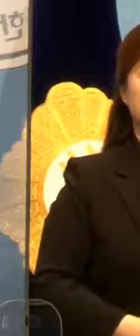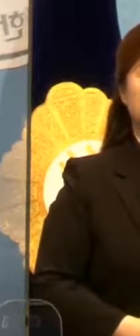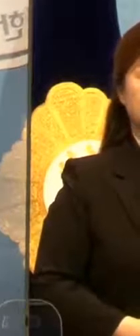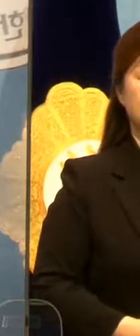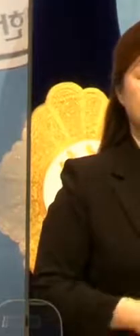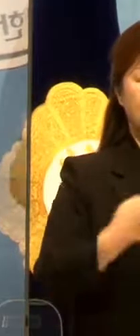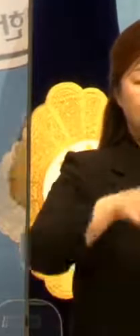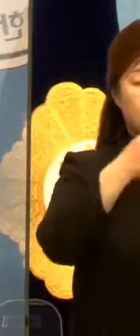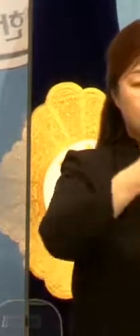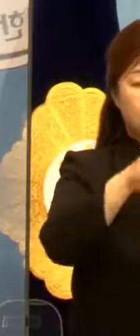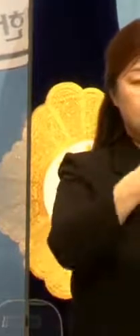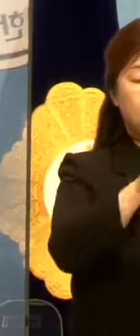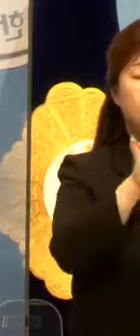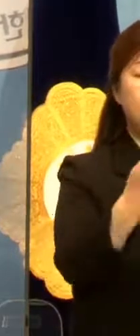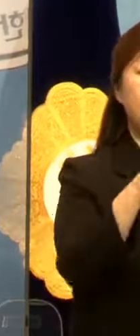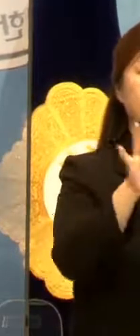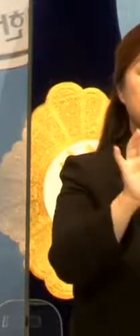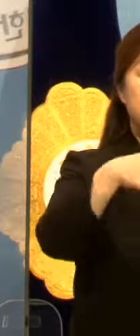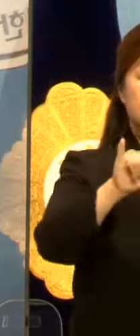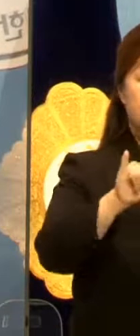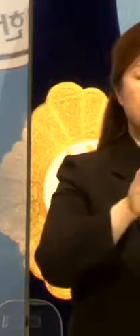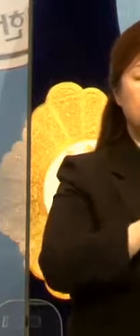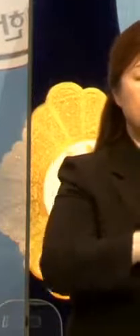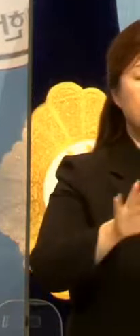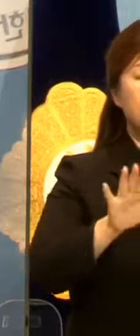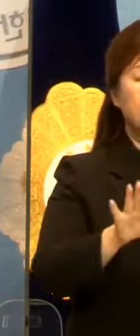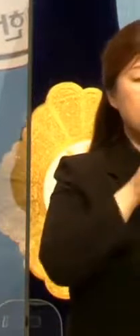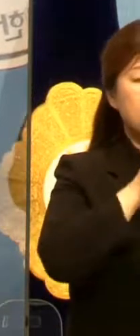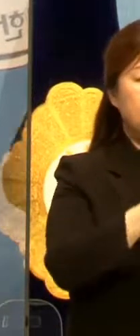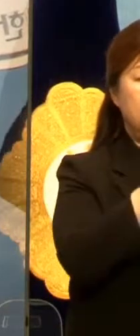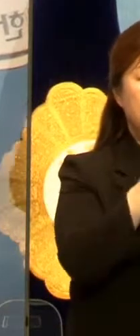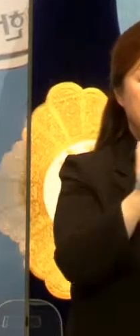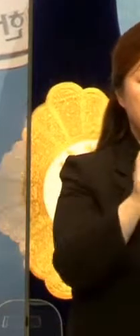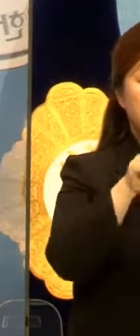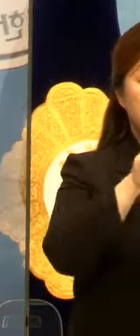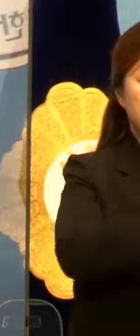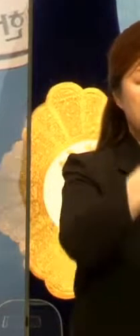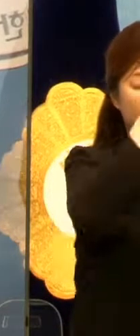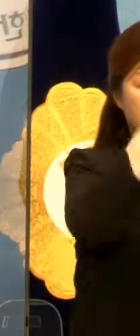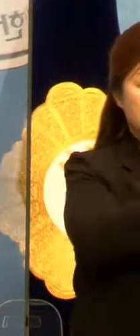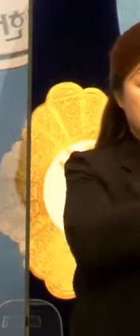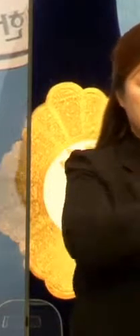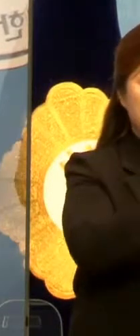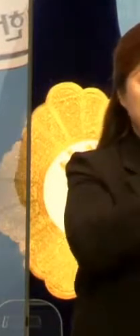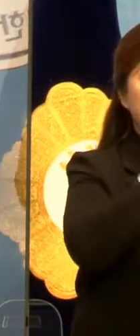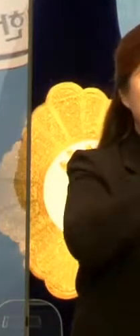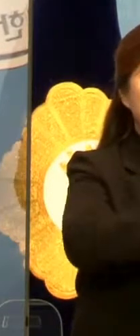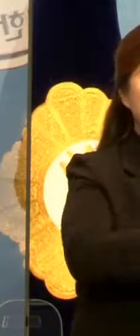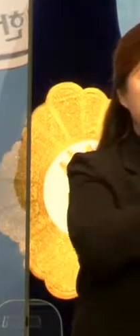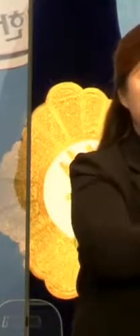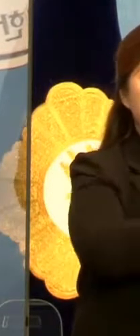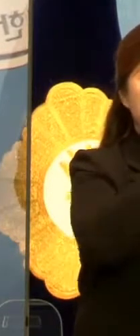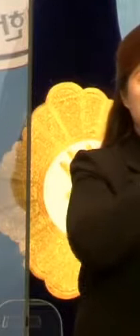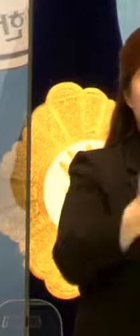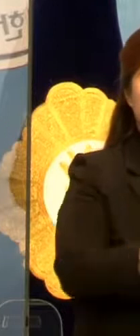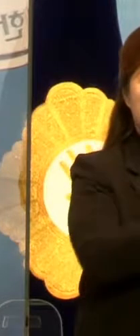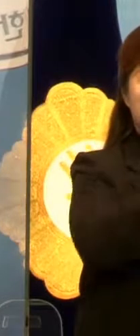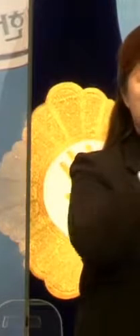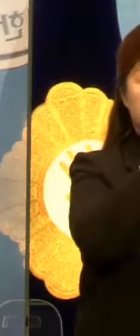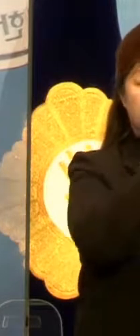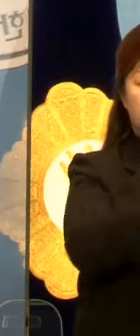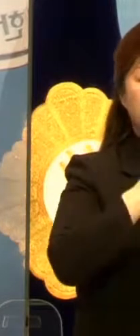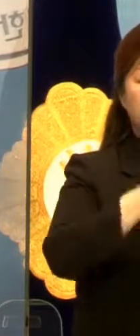4 더 오름이 던전 영 위 원 입니다 사실 이번 tf 에서는 총련 정책을 단순히 청년들의 권익증진 로만